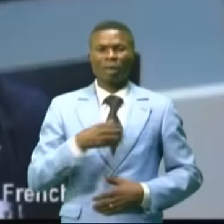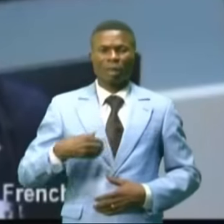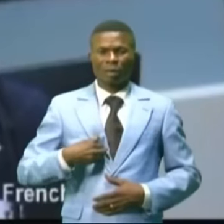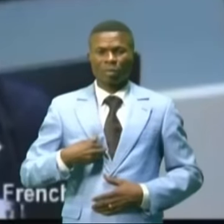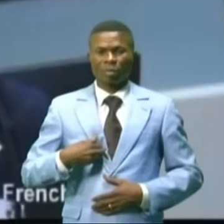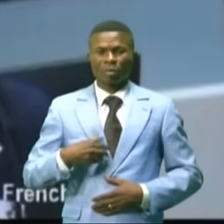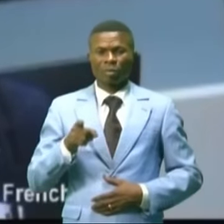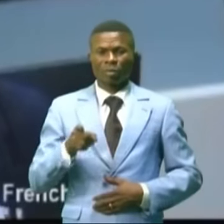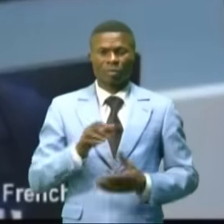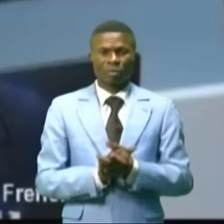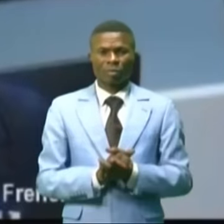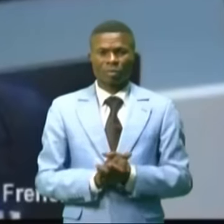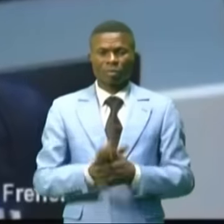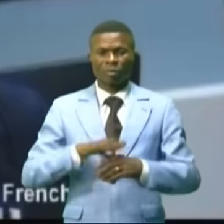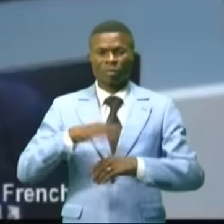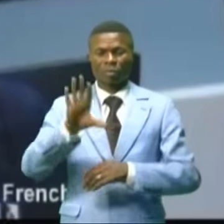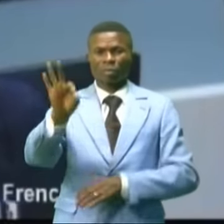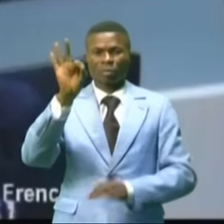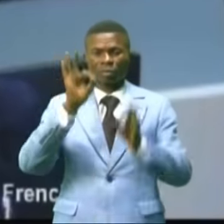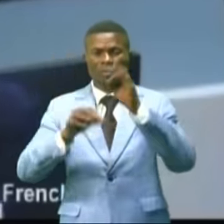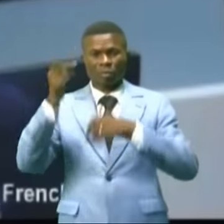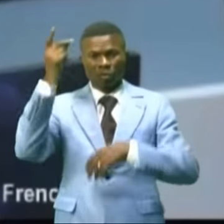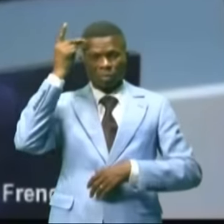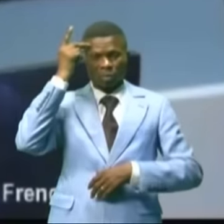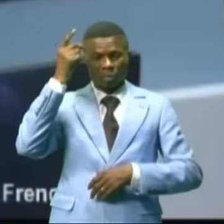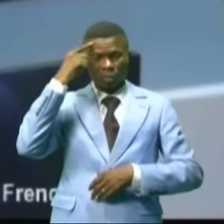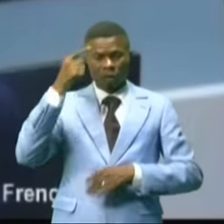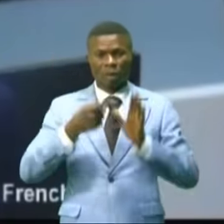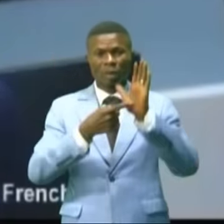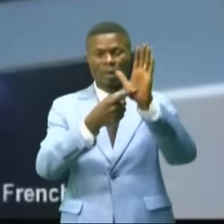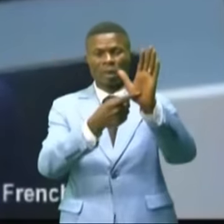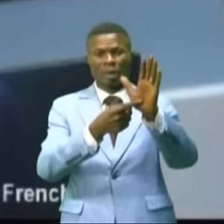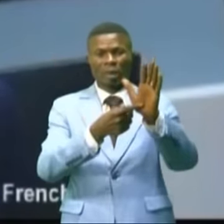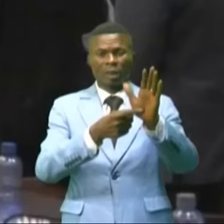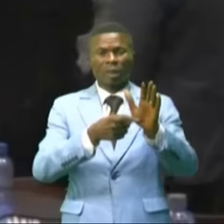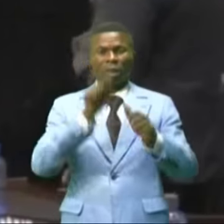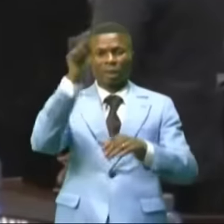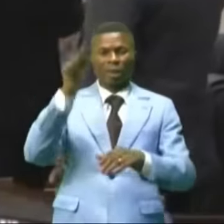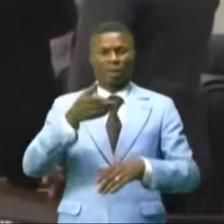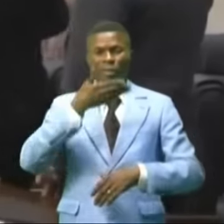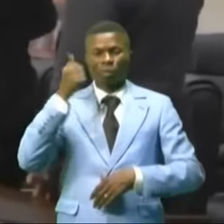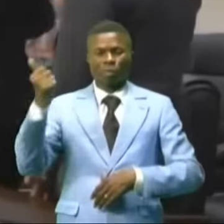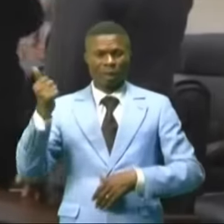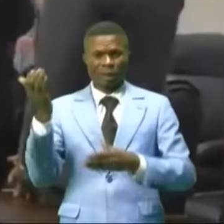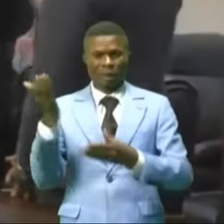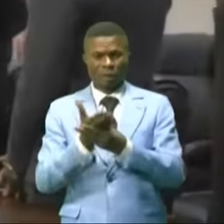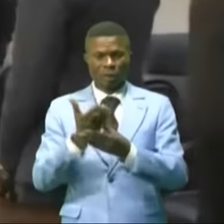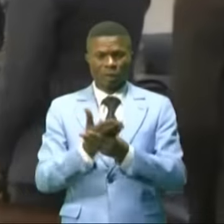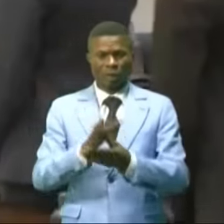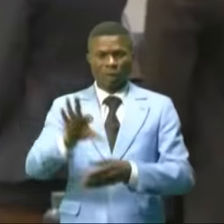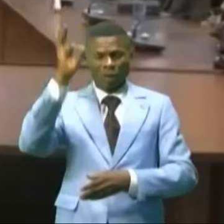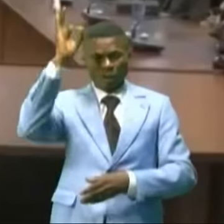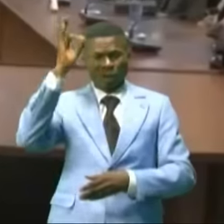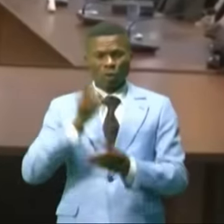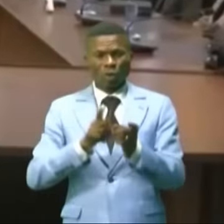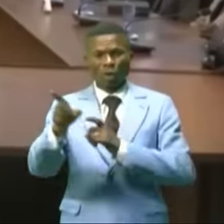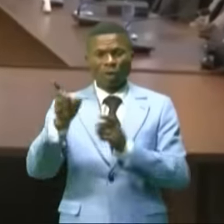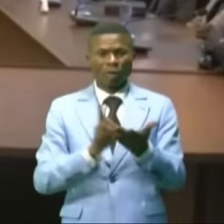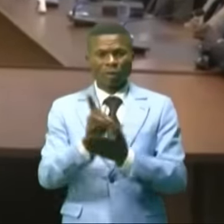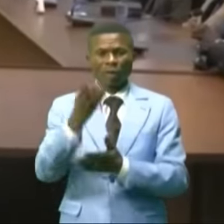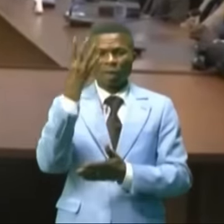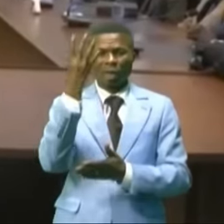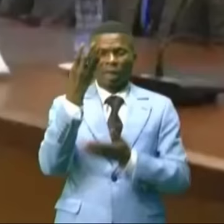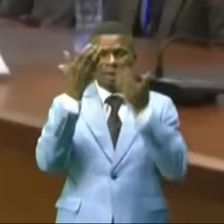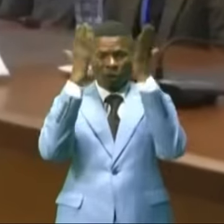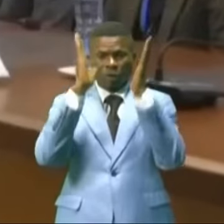Adams. Après leur sélection à Kinshasa pour avoir présenté les meilleures mémoires retenues à la faculté des droits, quatre